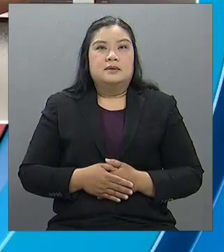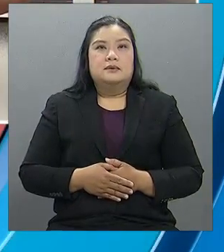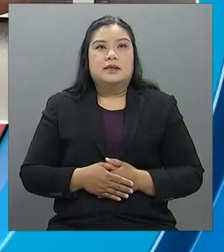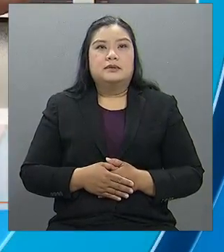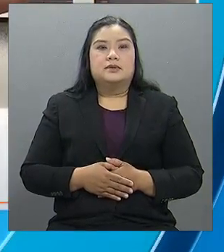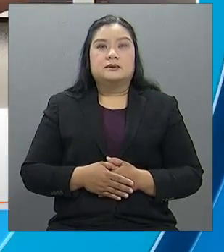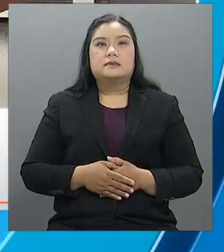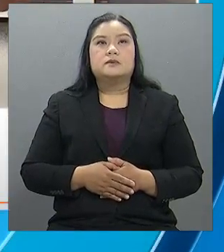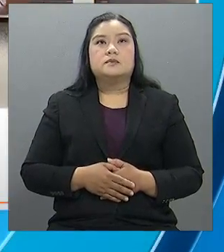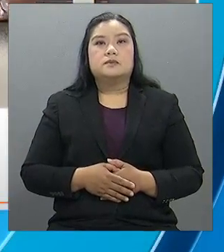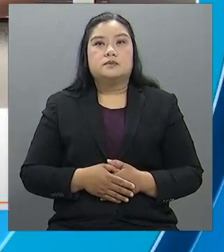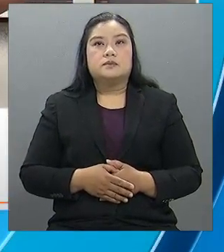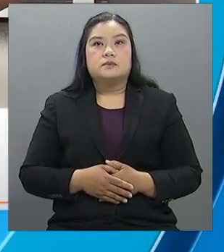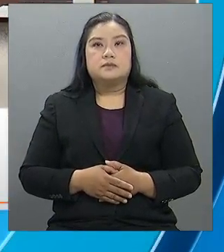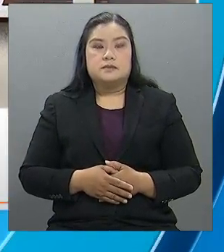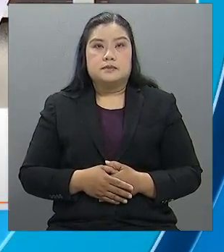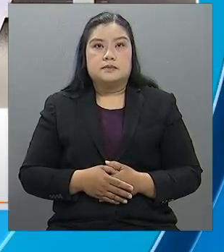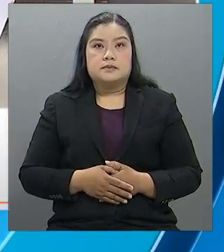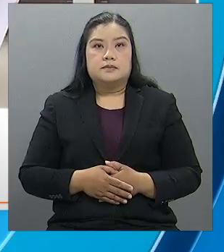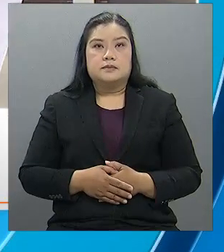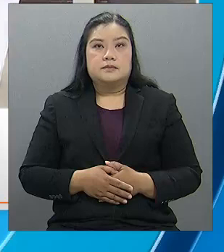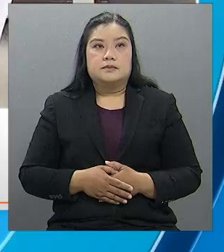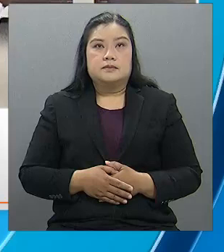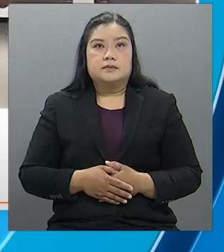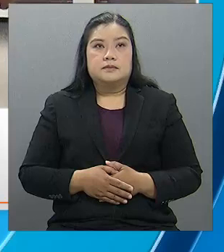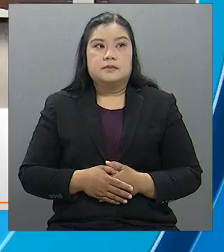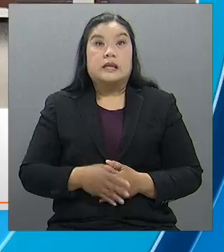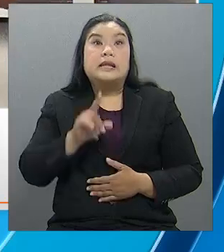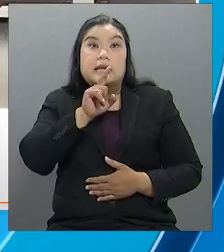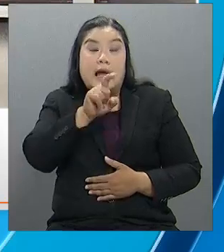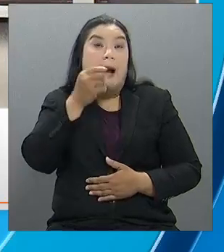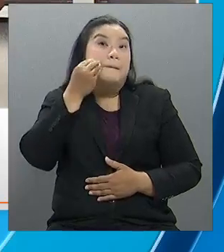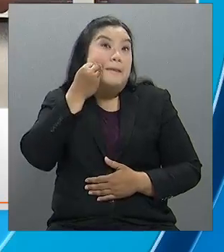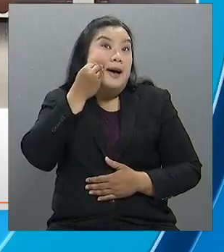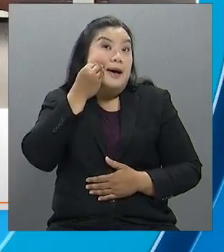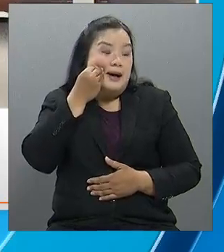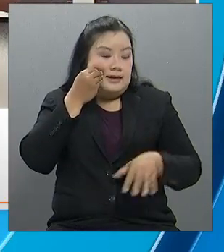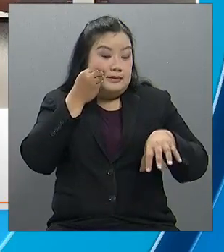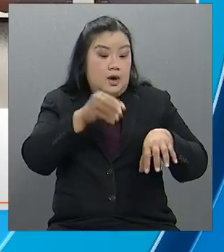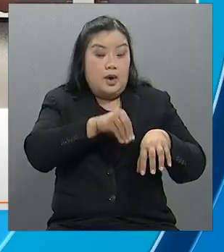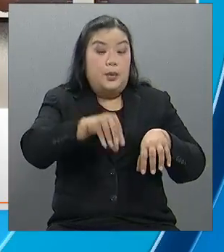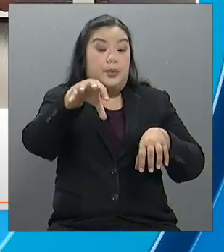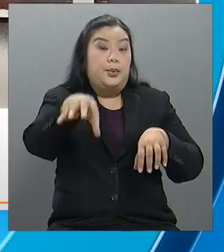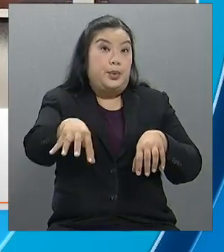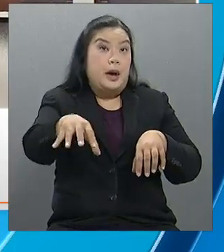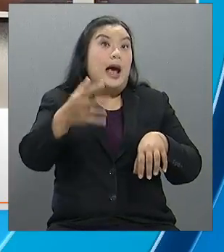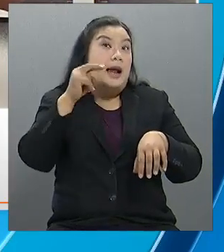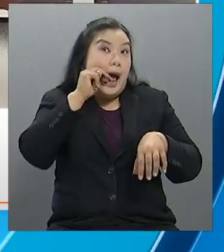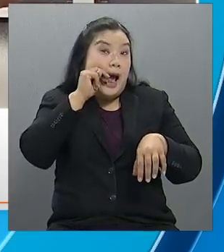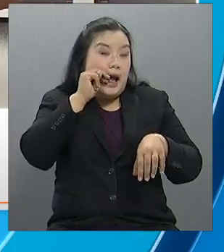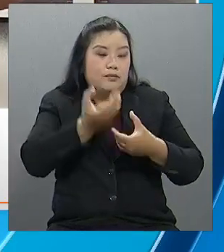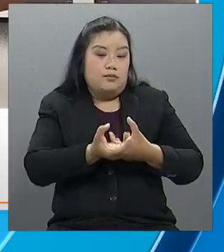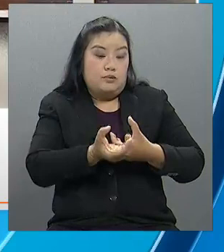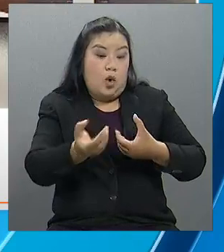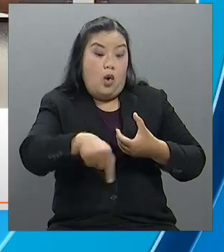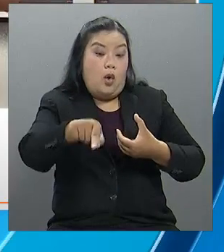หวัดเชียงรายครับ ค่ะในอำเภอคะบ้านเรือนที่อยู่ห่างไปอะค่ะแล้วอาการต่อท่อน้ำมันไปไม่ถึงมันมีทางออกที่จะช่ว